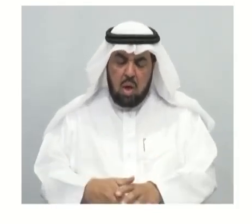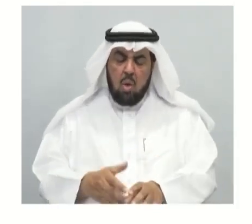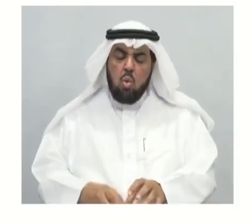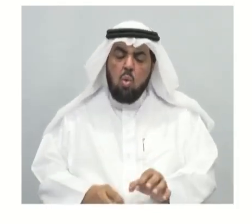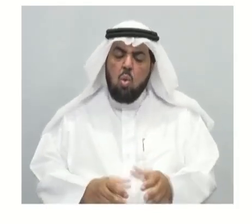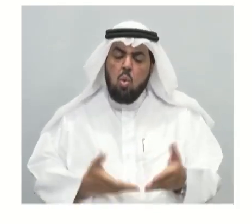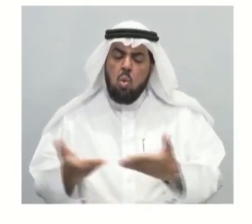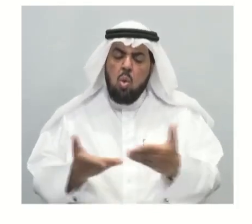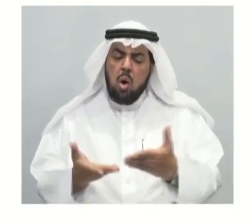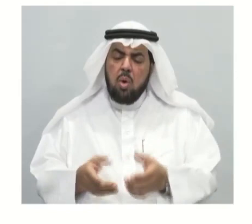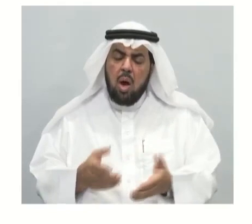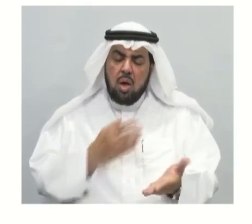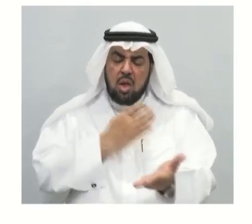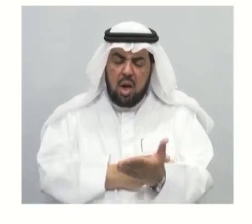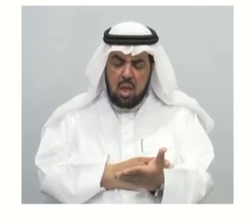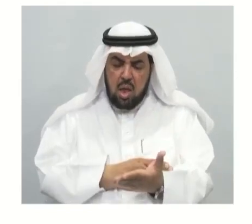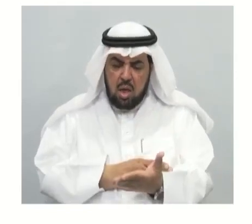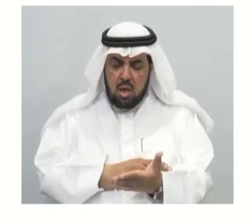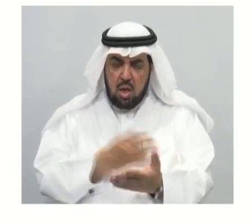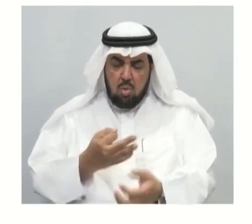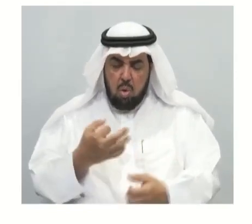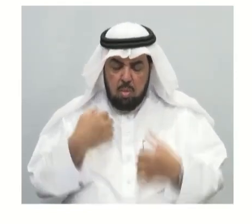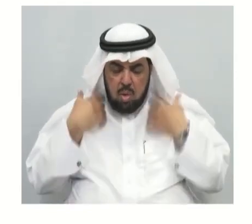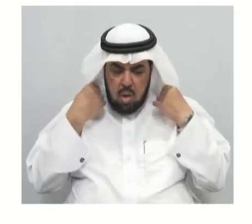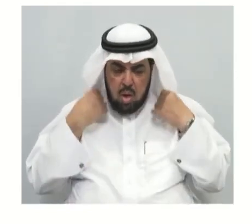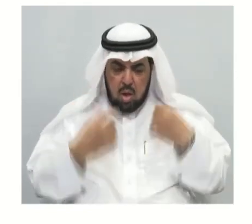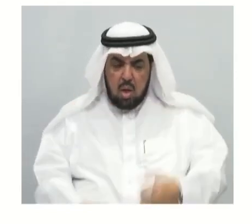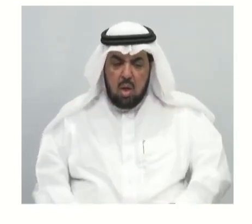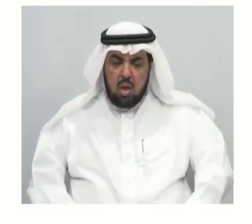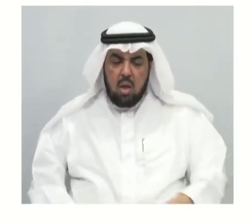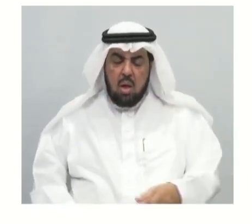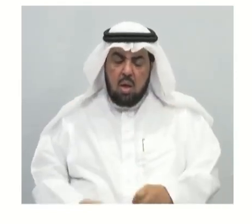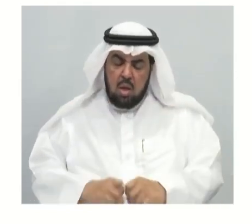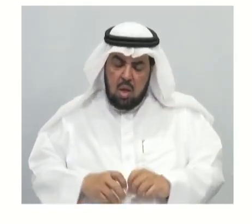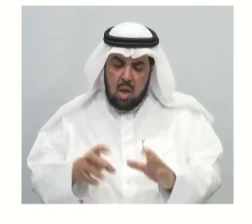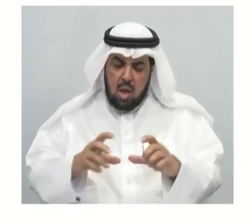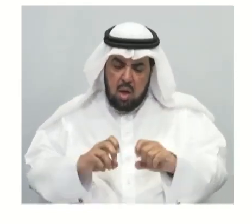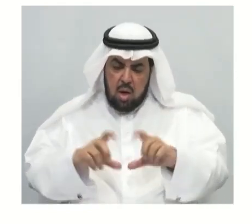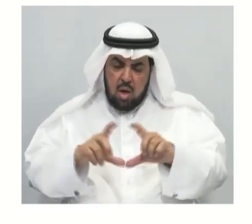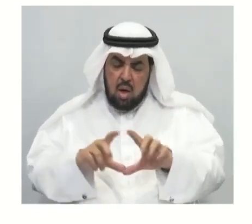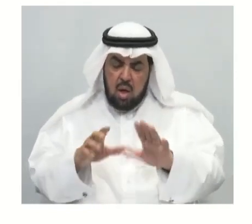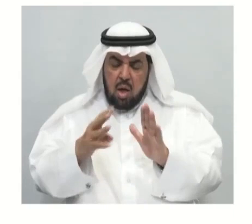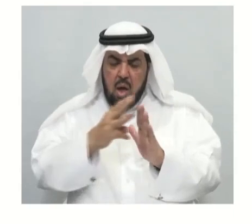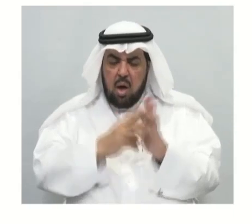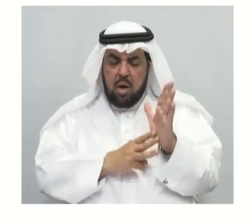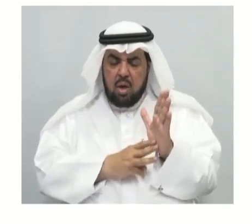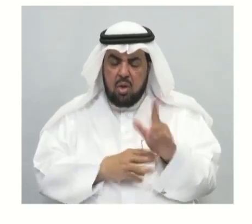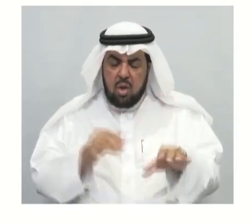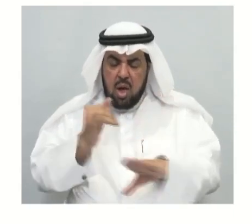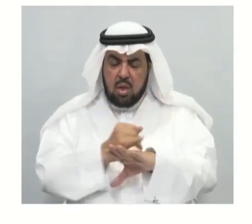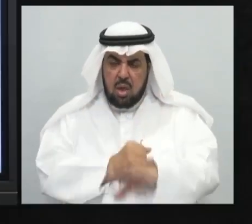ويناقش النتائج المهمه هذا هو النص الاساسي يعني نلاحظ عزيزي